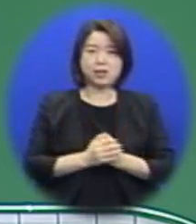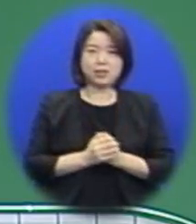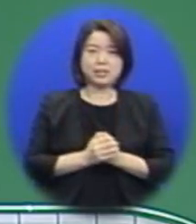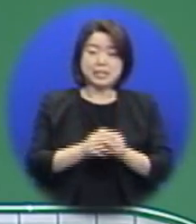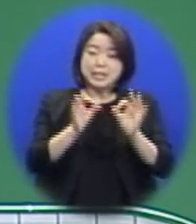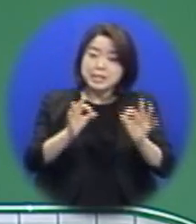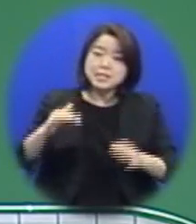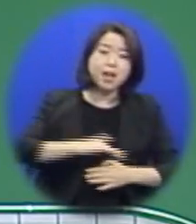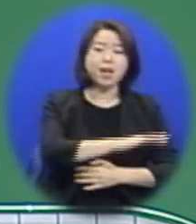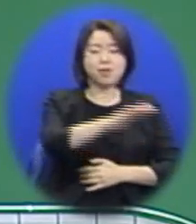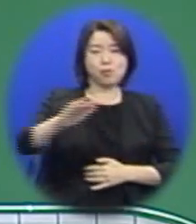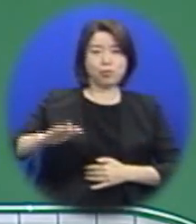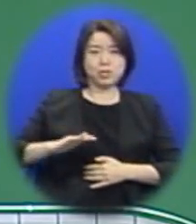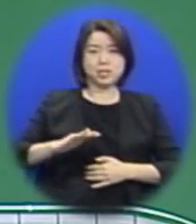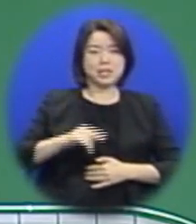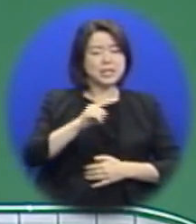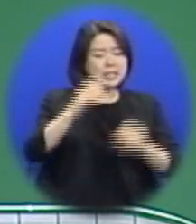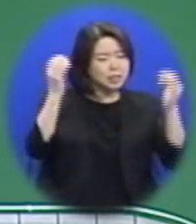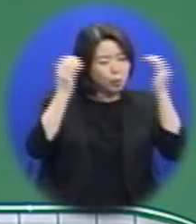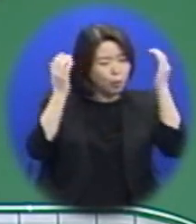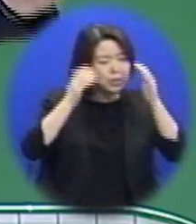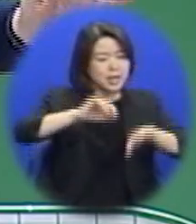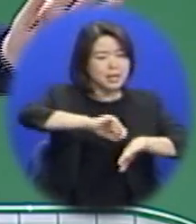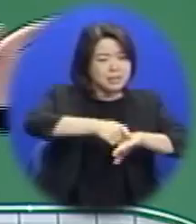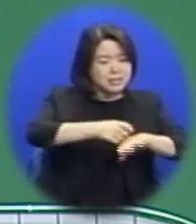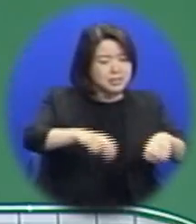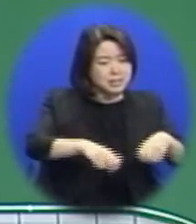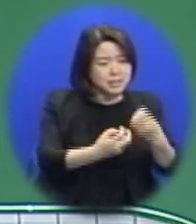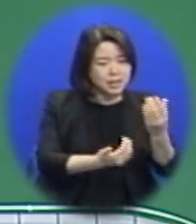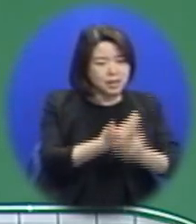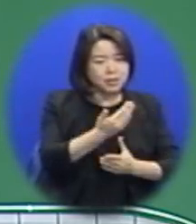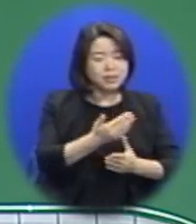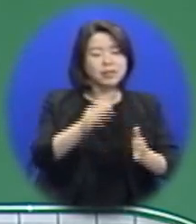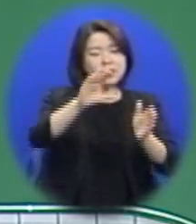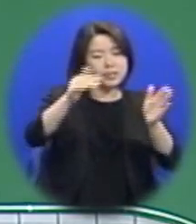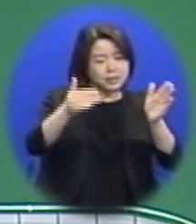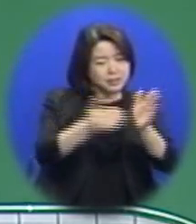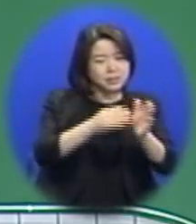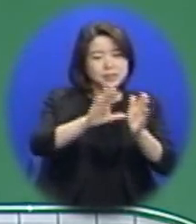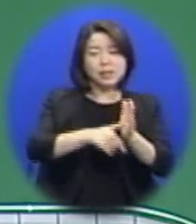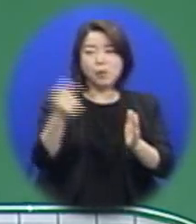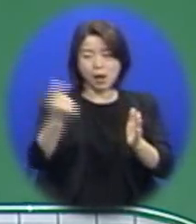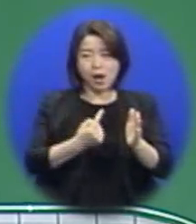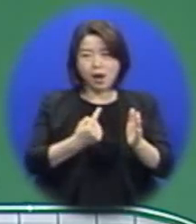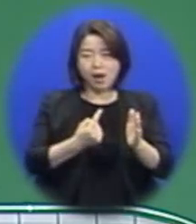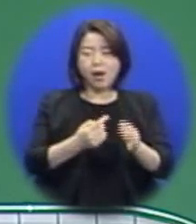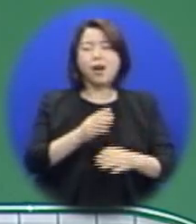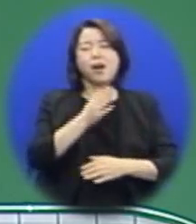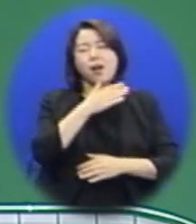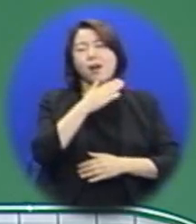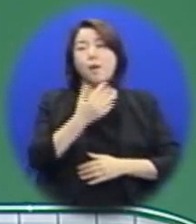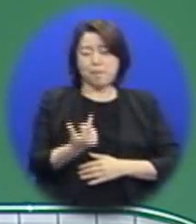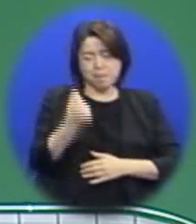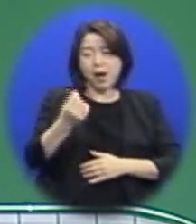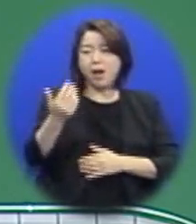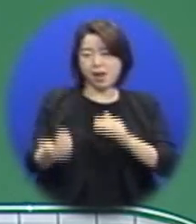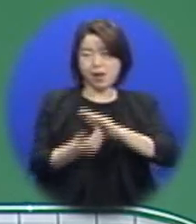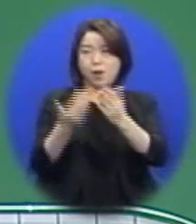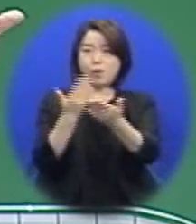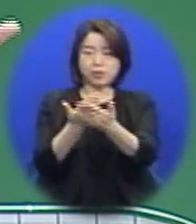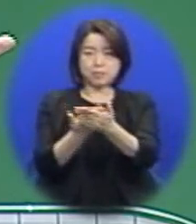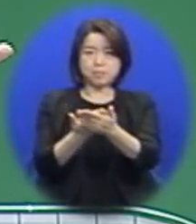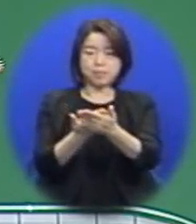이제 우리들의 이 고생과 재앙은 끝날 때가 왔군요. 하나님 속히 그 일을 이루어 주십시오. 마치